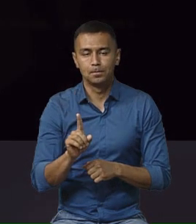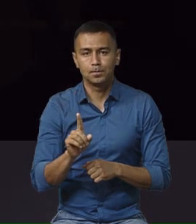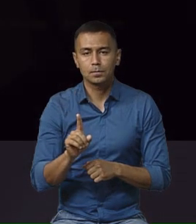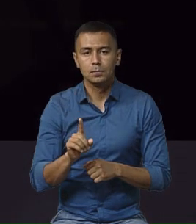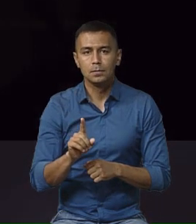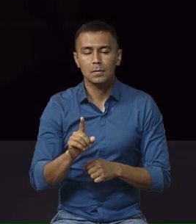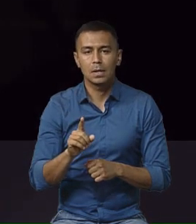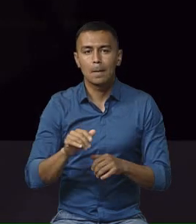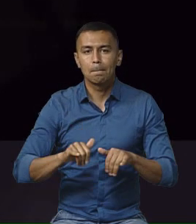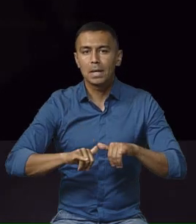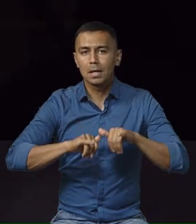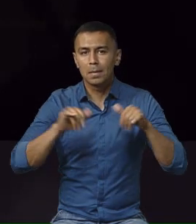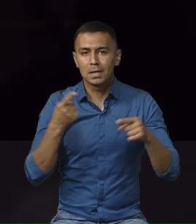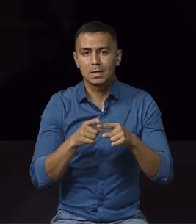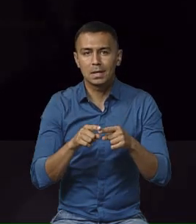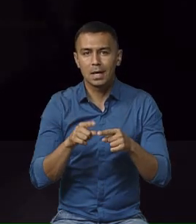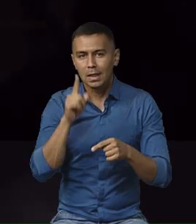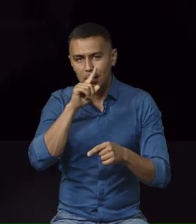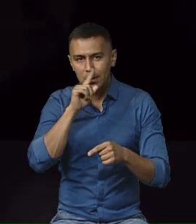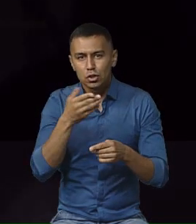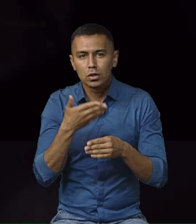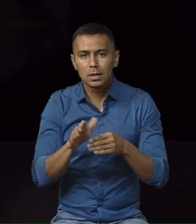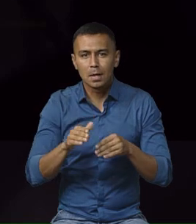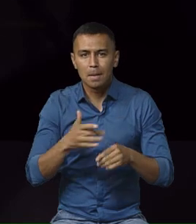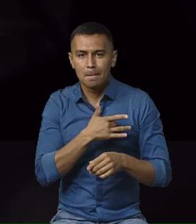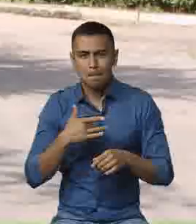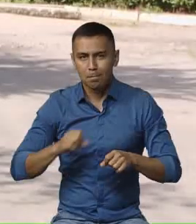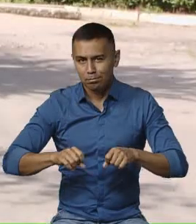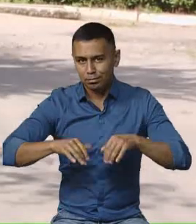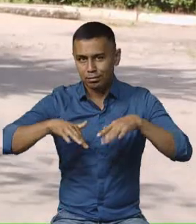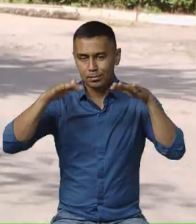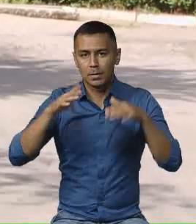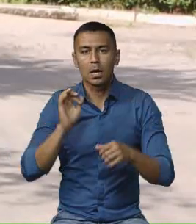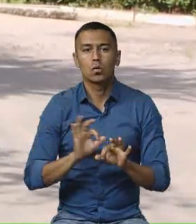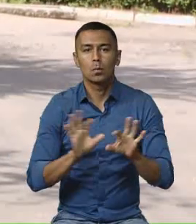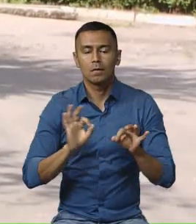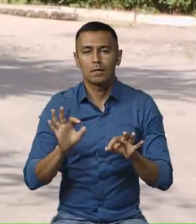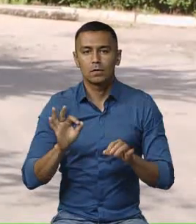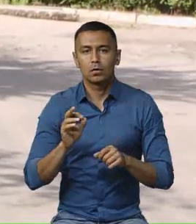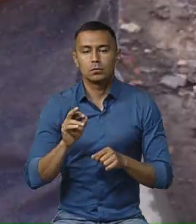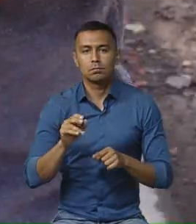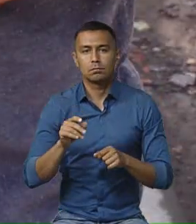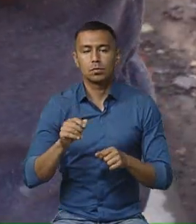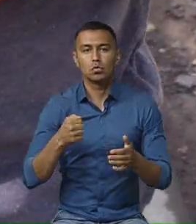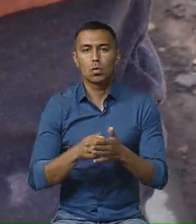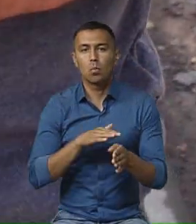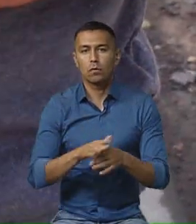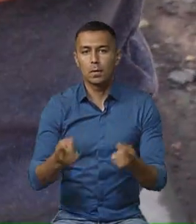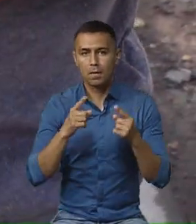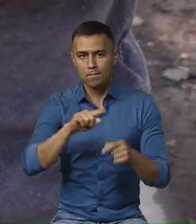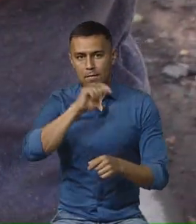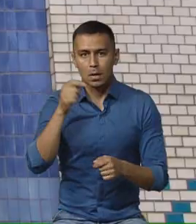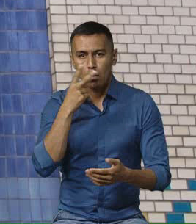якби піднімаються ці дрібні частки пилу від землі. Як розповів Степан Кушнір, до повномасштабної війни